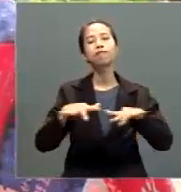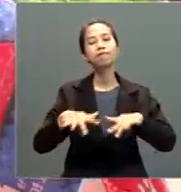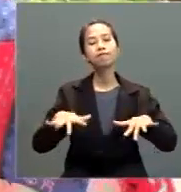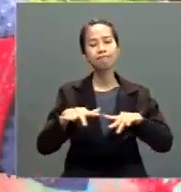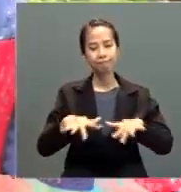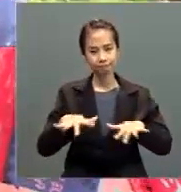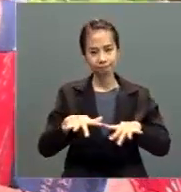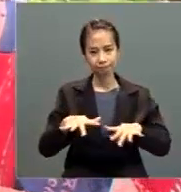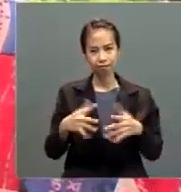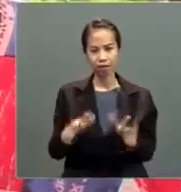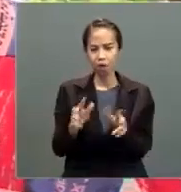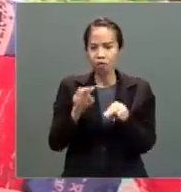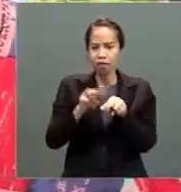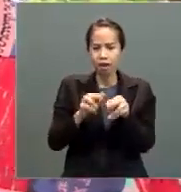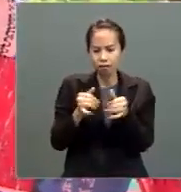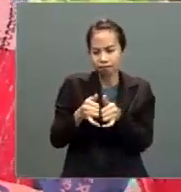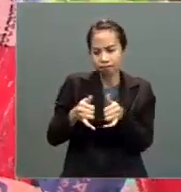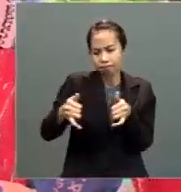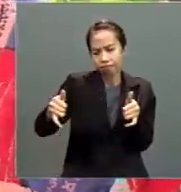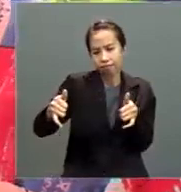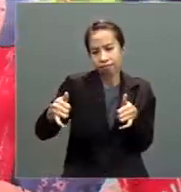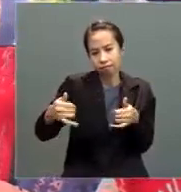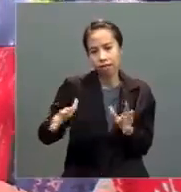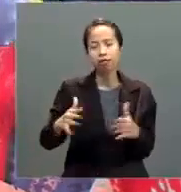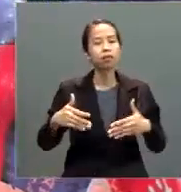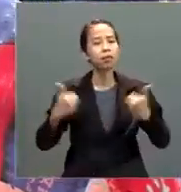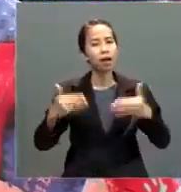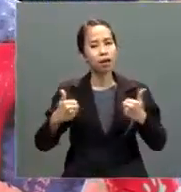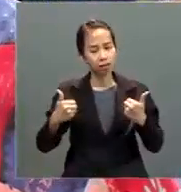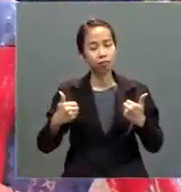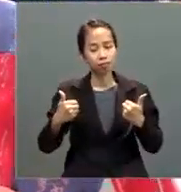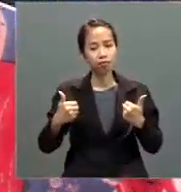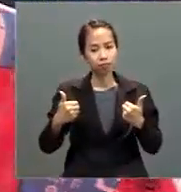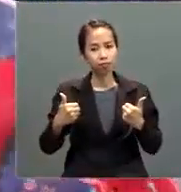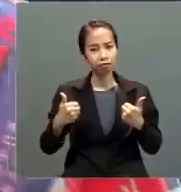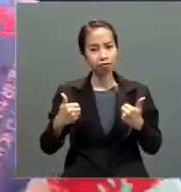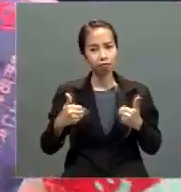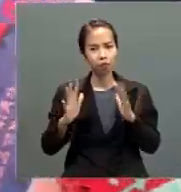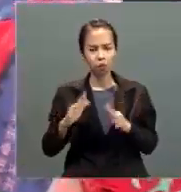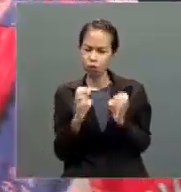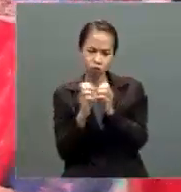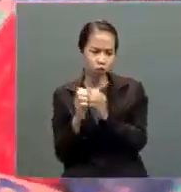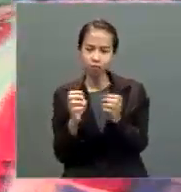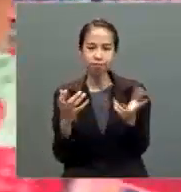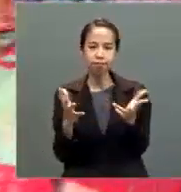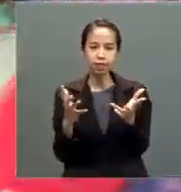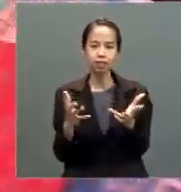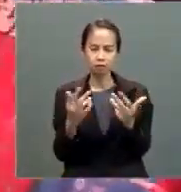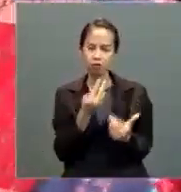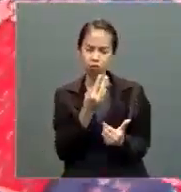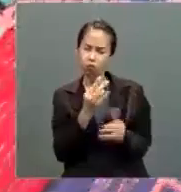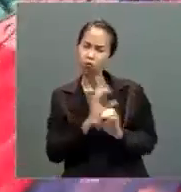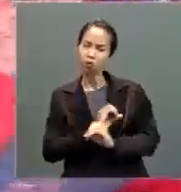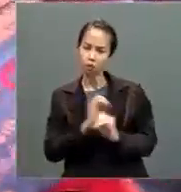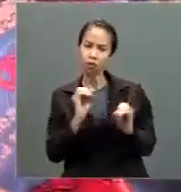ล้วก็จะห่างๆกันอะอยู่สบายคนก็ไม่ค่อยจะอะไรมากอะค่ะมีความปลอดภัยอยู่แล้ว